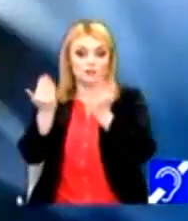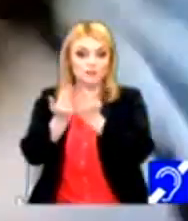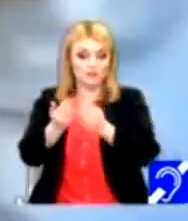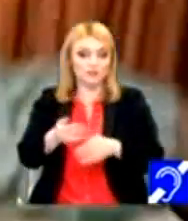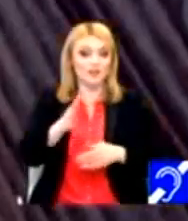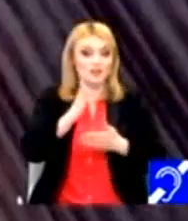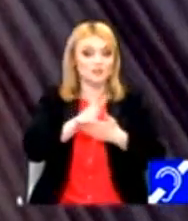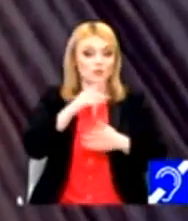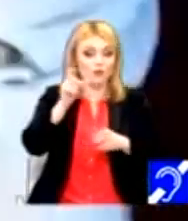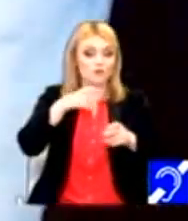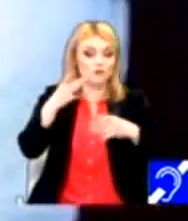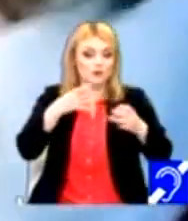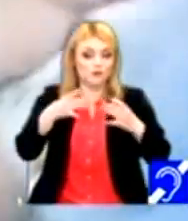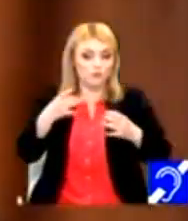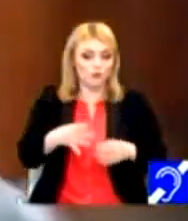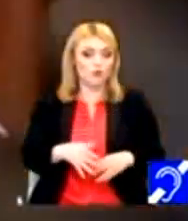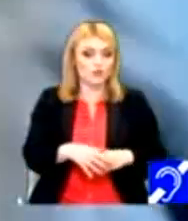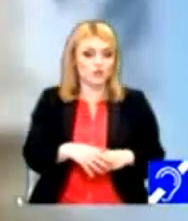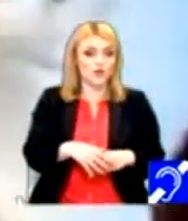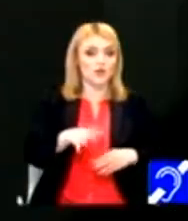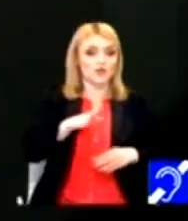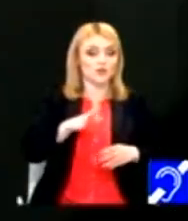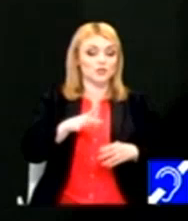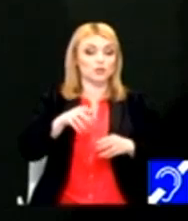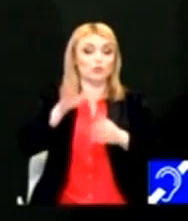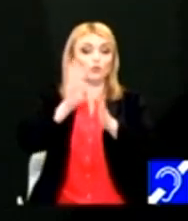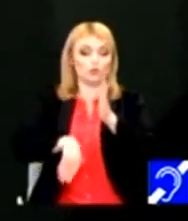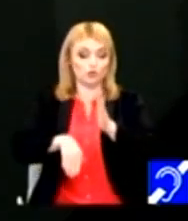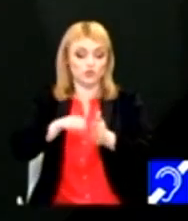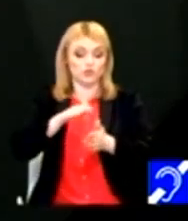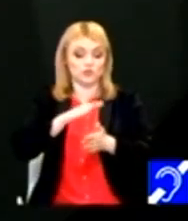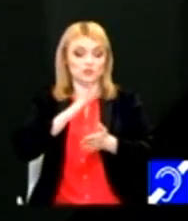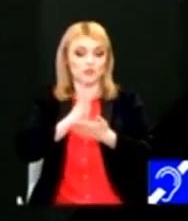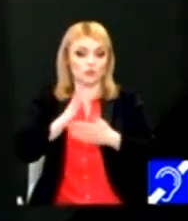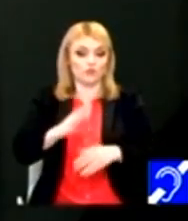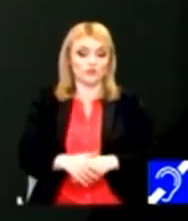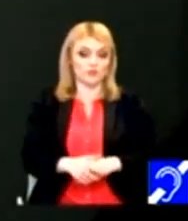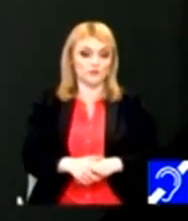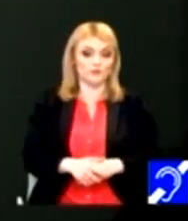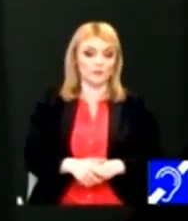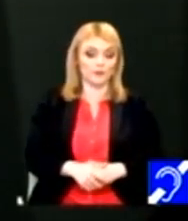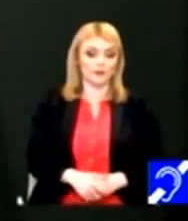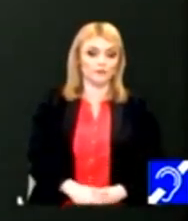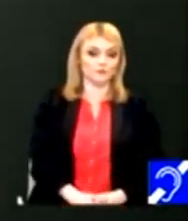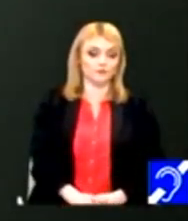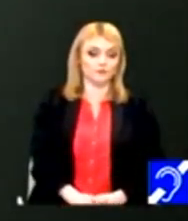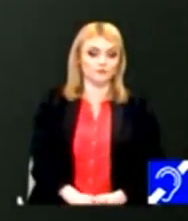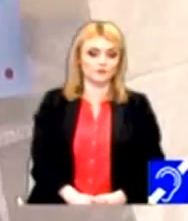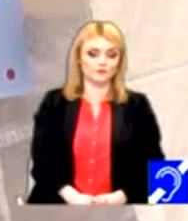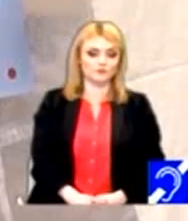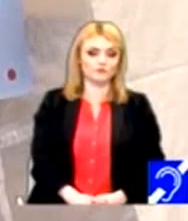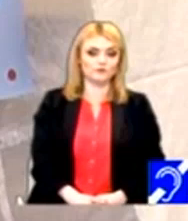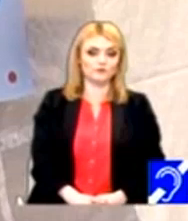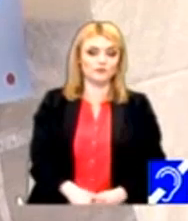suspendare, guvernul nu poate, nu are dreptul să achite